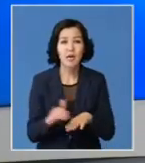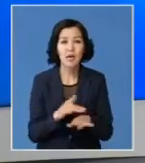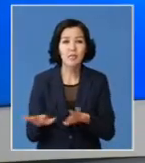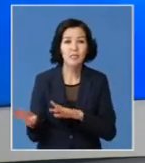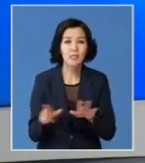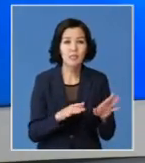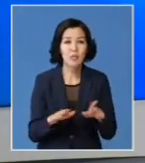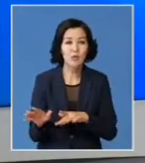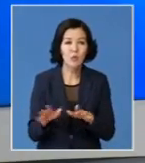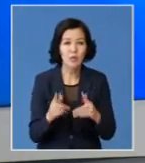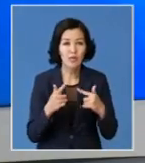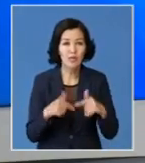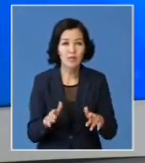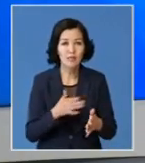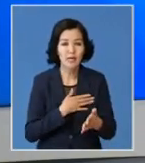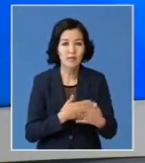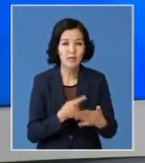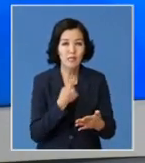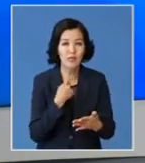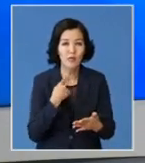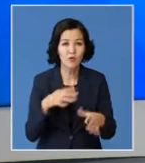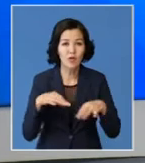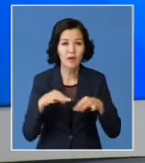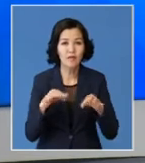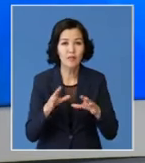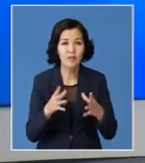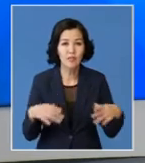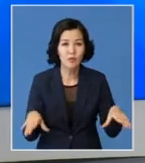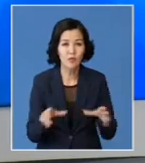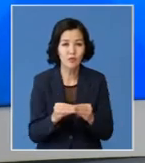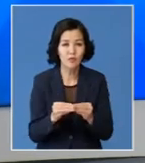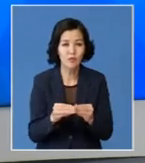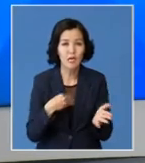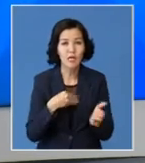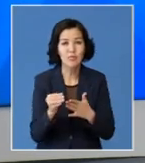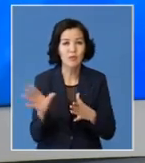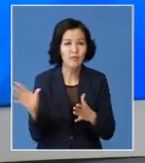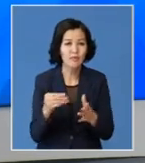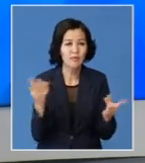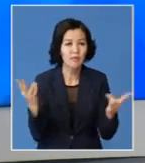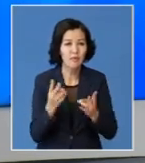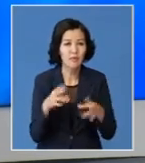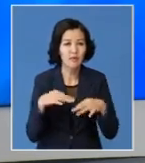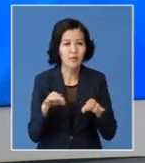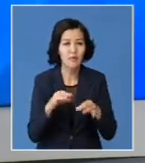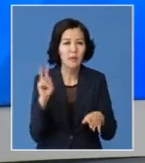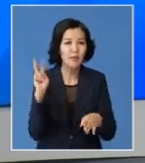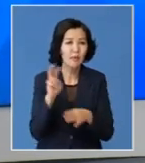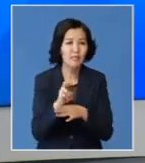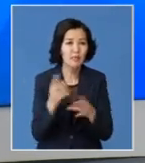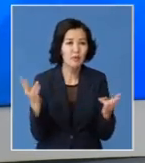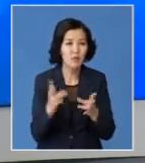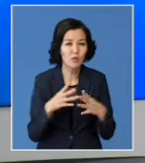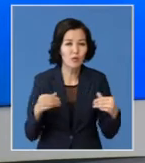Акцию добра организовали активисты талдыкурганских автосообществ. Закупившись всеми необходимым, автолюбители посетили несколько